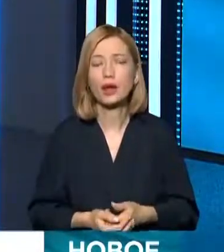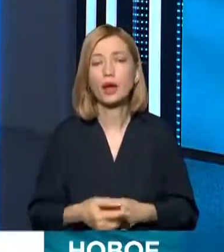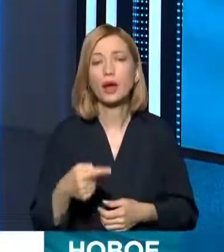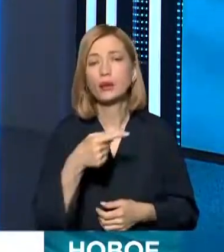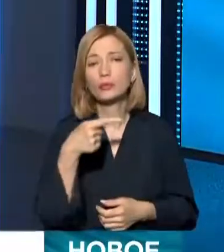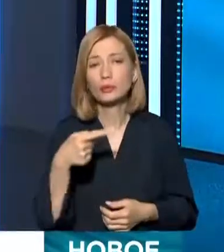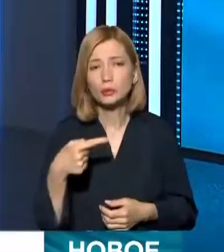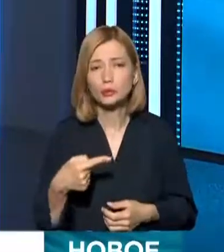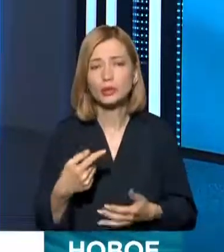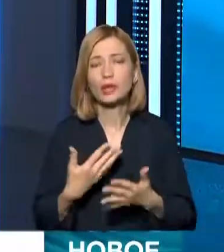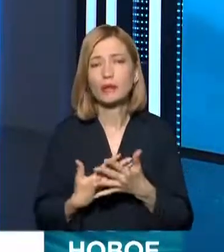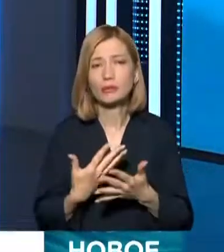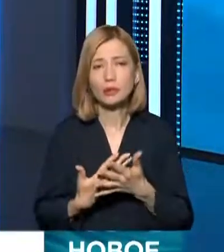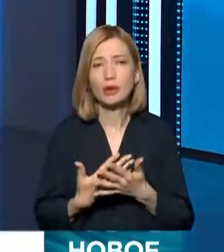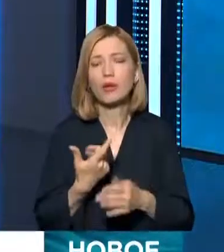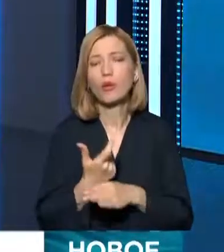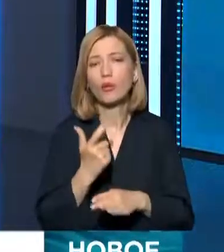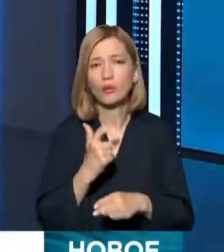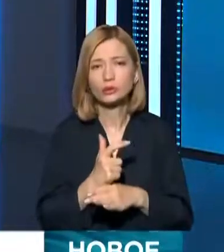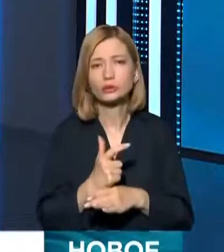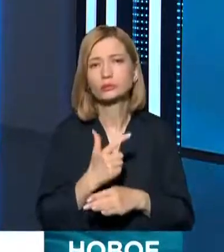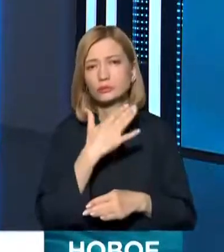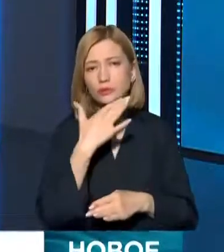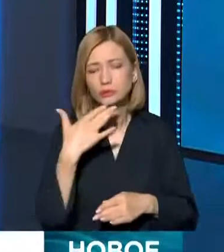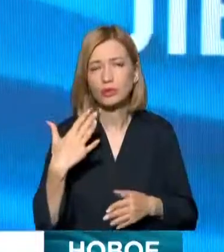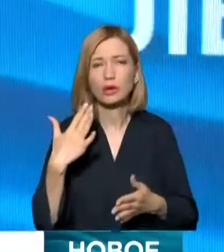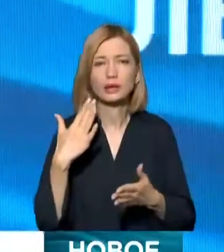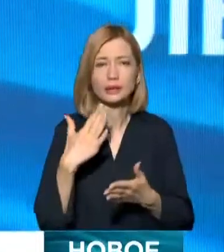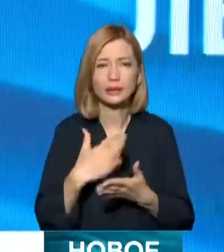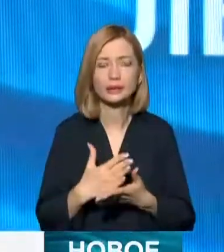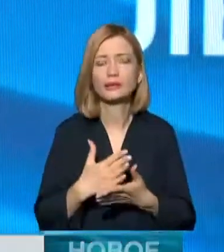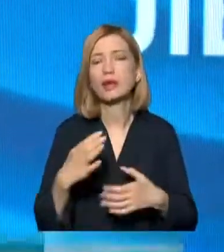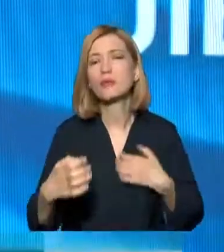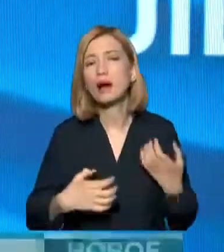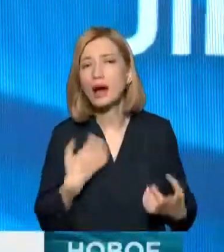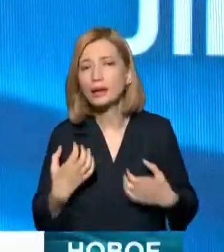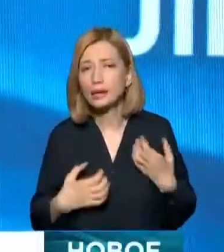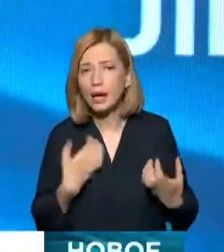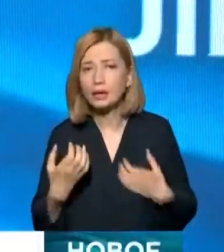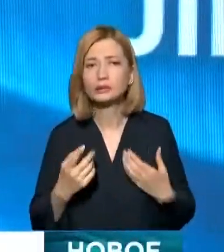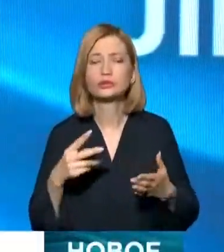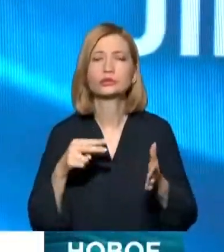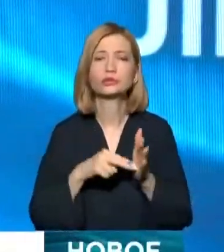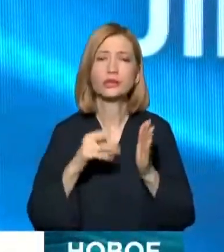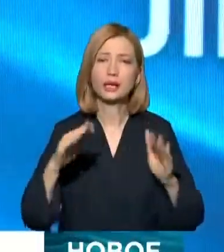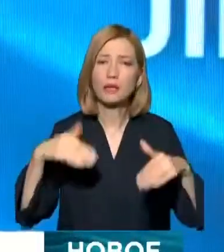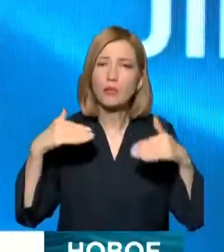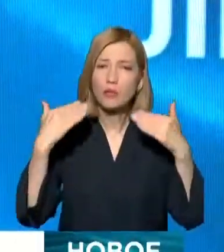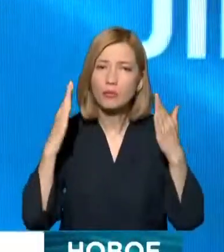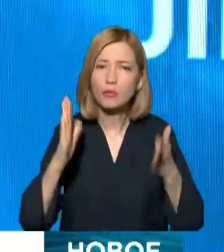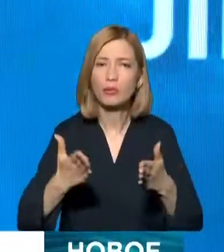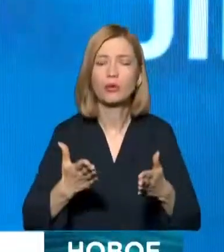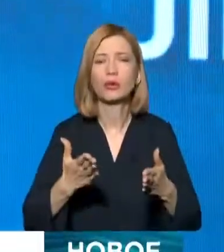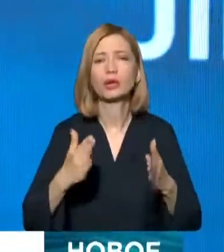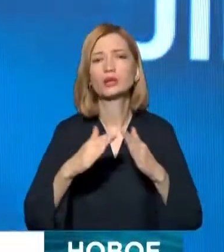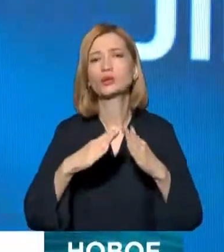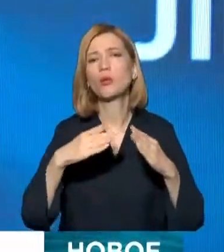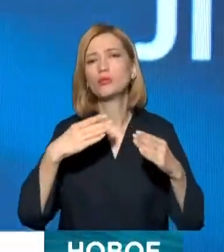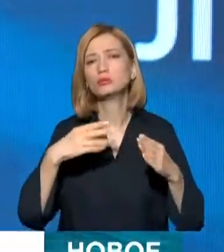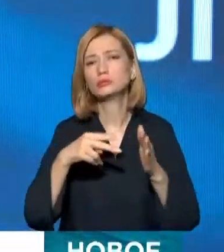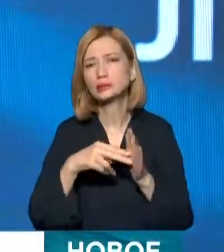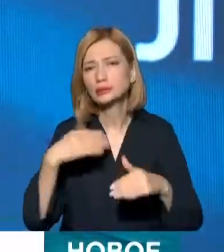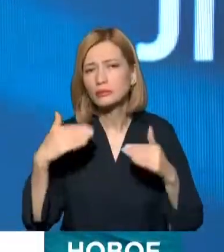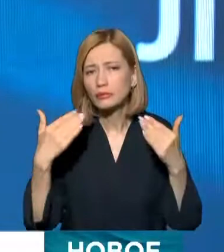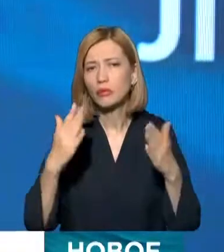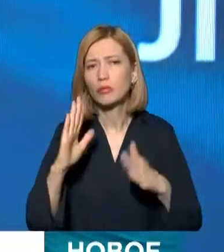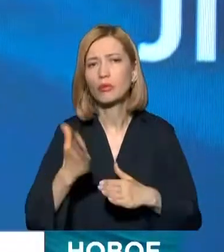Минусы, в принципе, сейчас очень много вы можете прочитать о минусах. Все боятся подорожания, рынок недвижимости. Но здесь мы